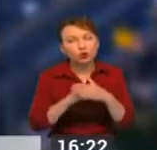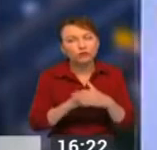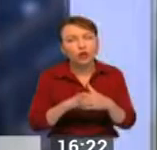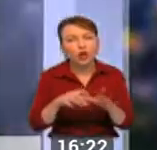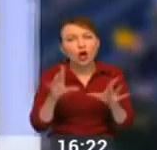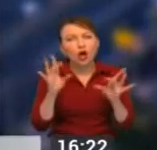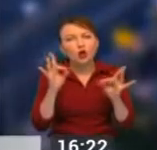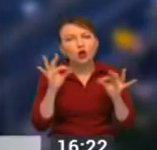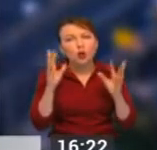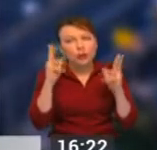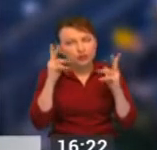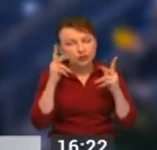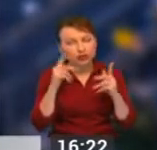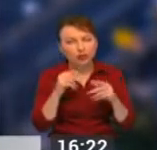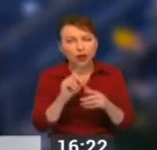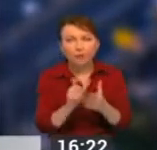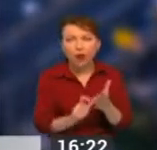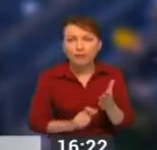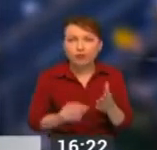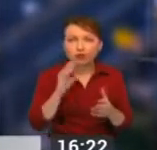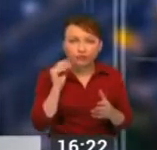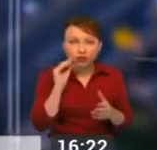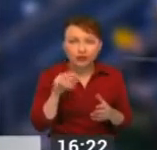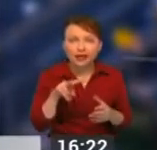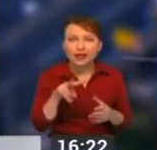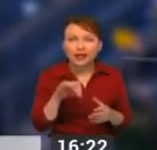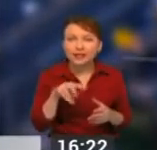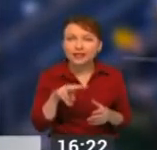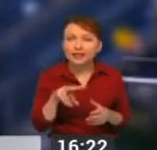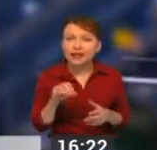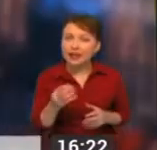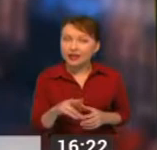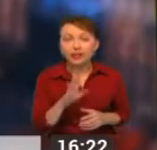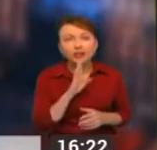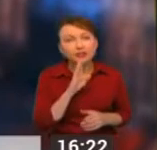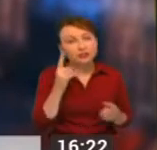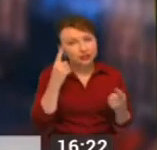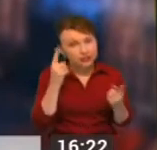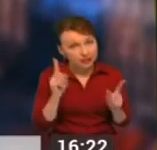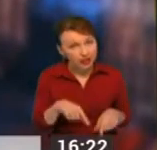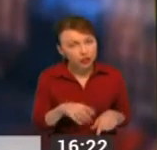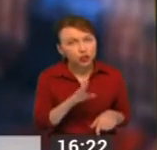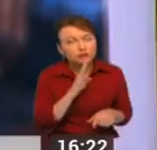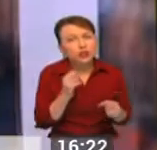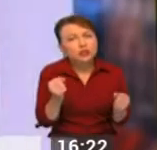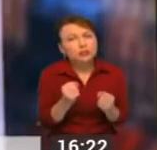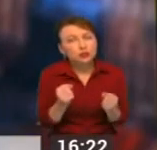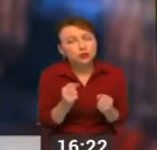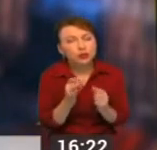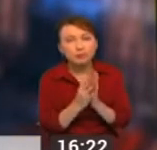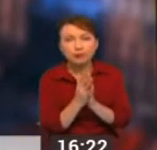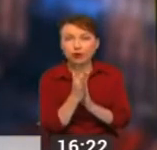поэму Шевченко «Лилея Кобзаря». И девочки знали, что девочка замерзла, и она